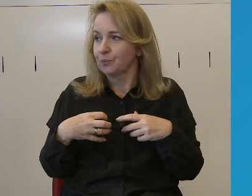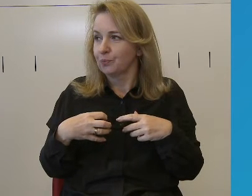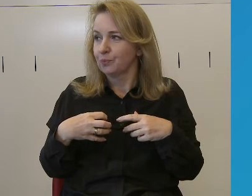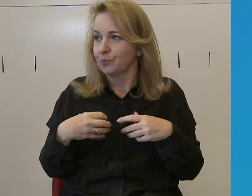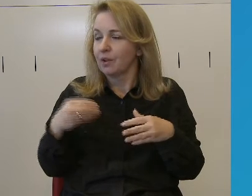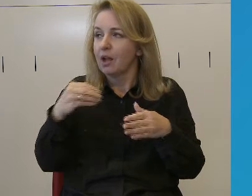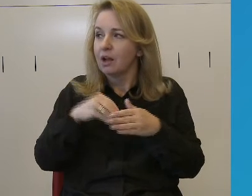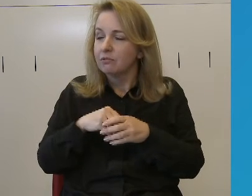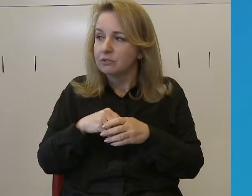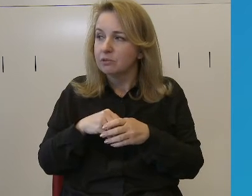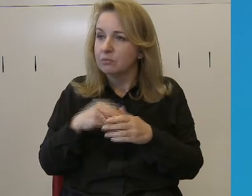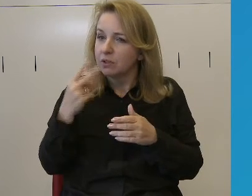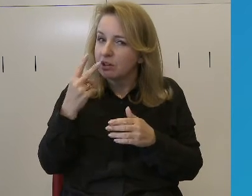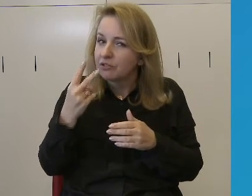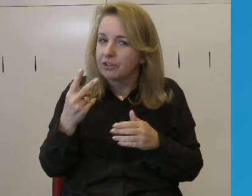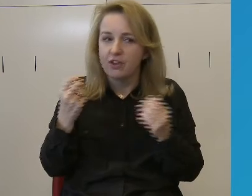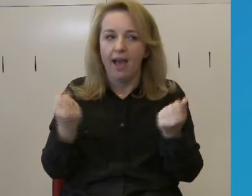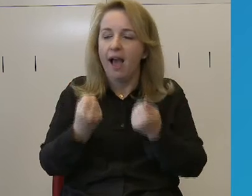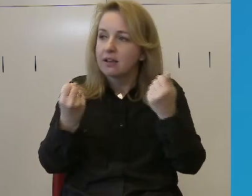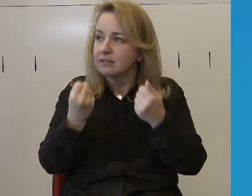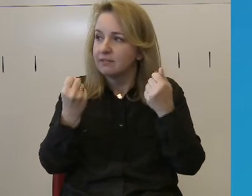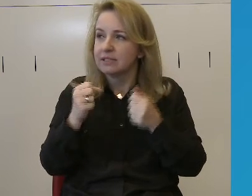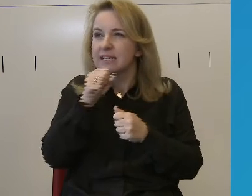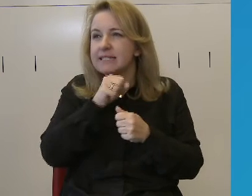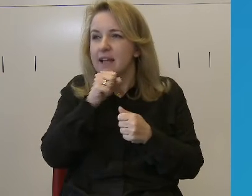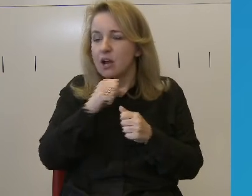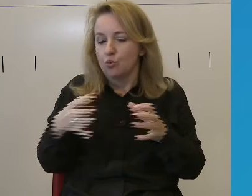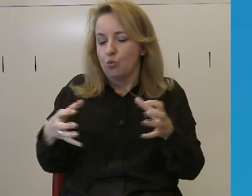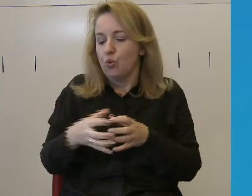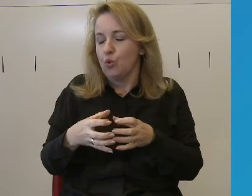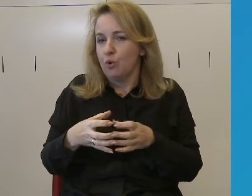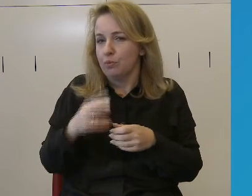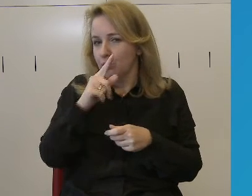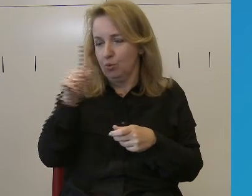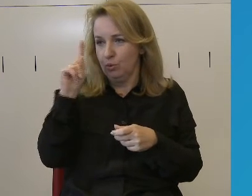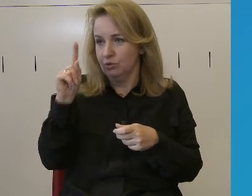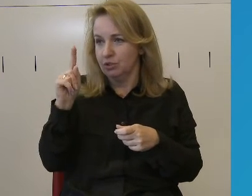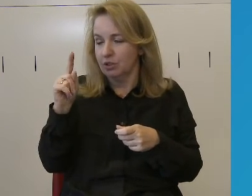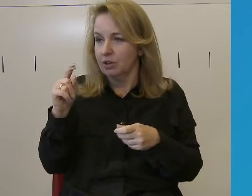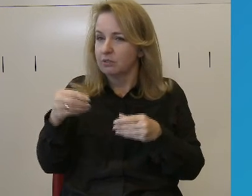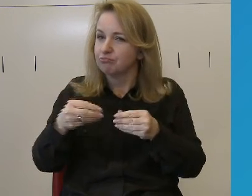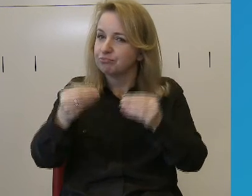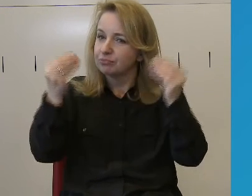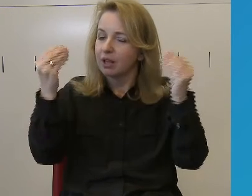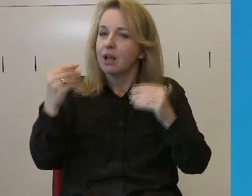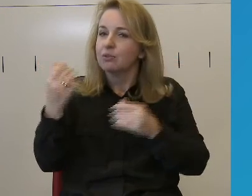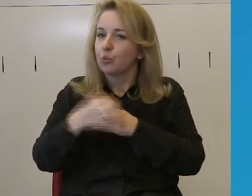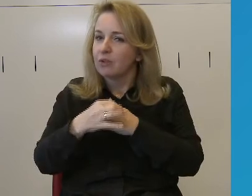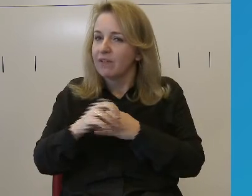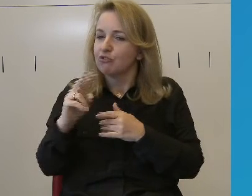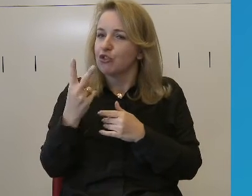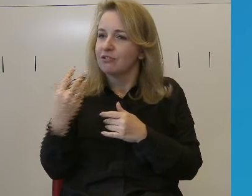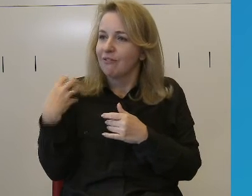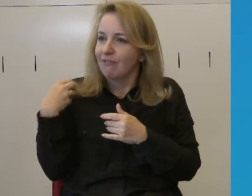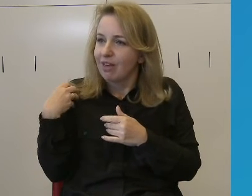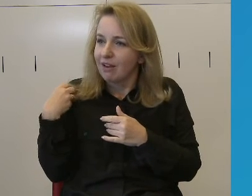pokazujące się pierwsze przykłady aktywizacji starszych grup społeczeństwa przez choćby uniwersytety